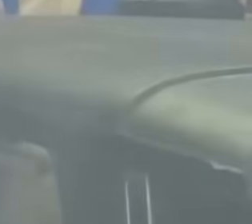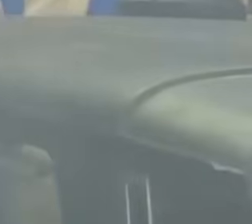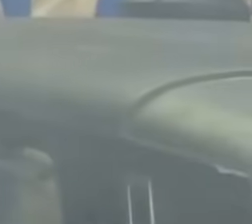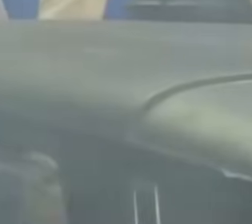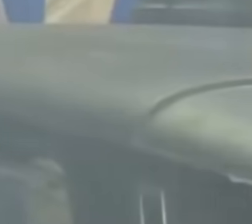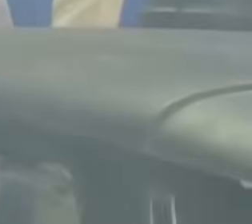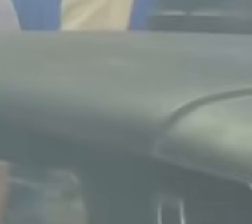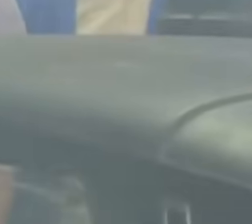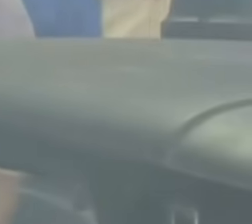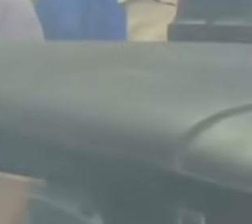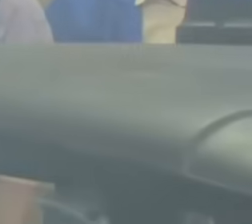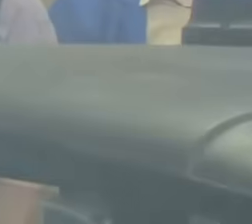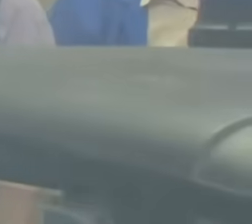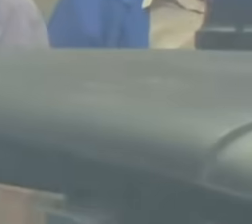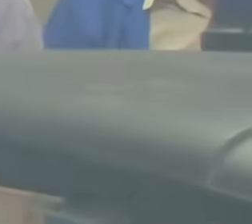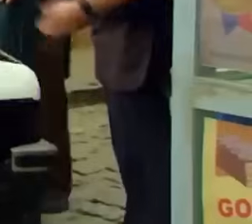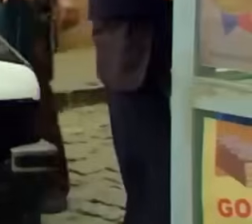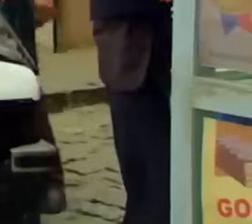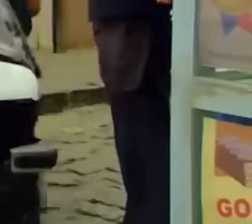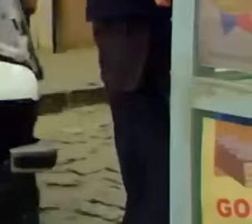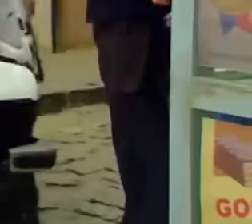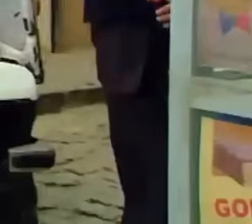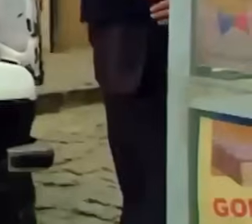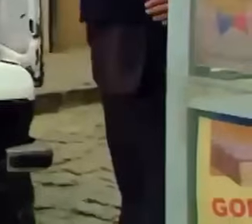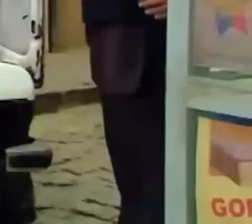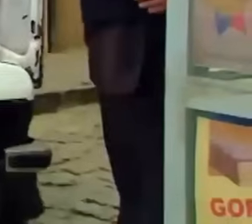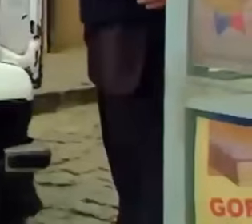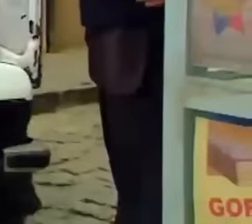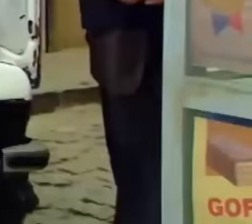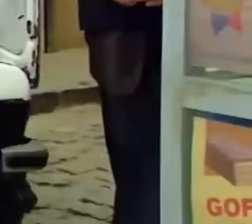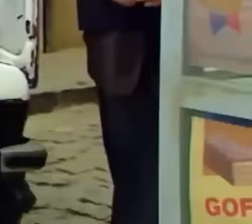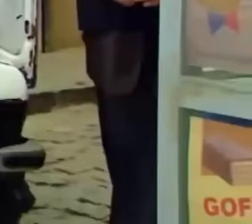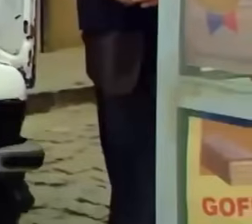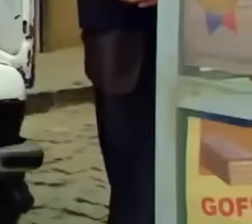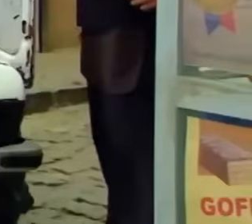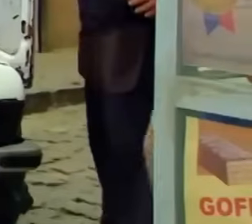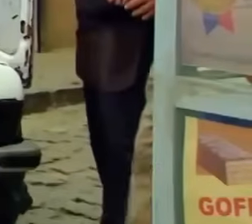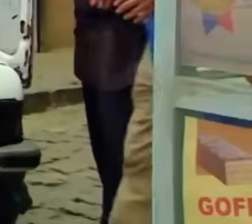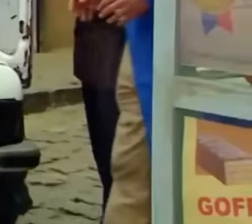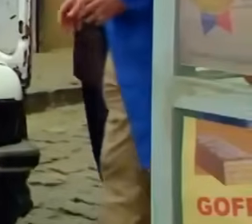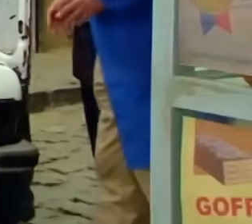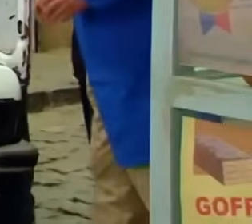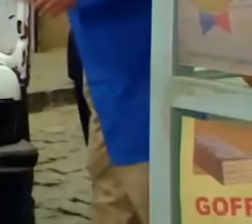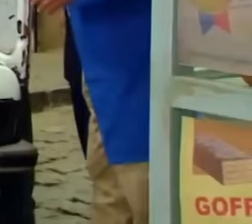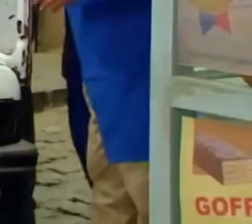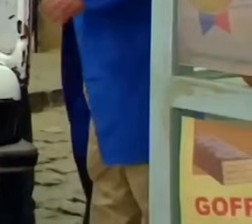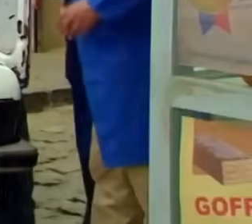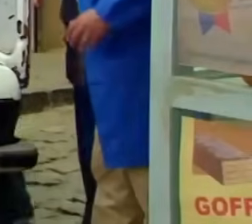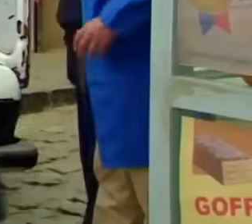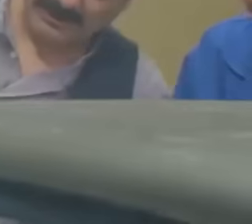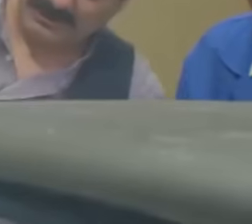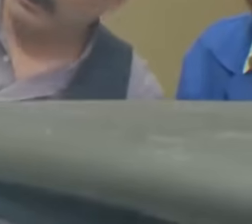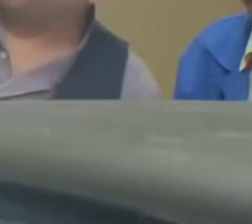dumanı yayıyorlar. Yusuf araçtan indi. Arkadaki adamlara elini kaldırarak teşekkür edip uğurladı. Mesut'la Recep